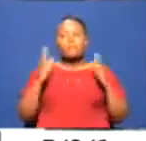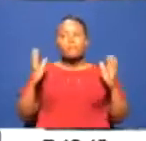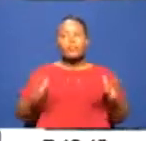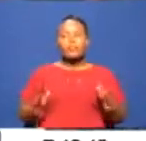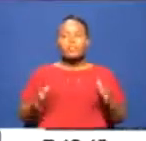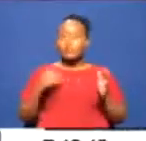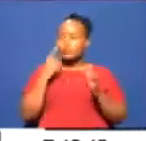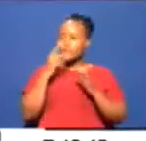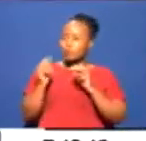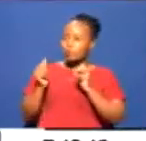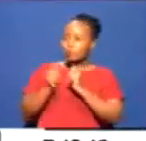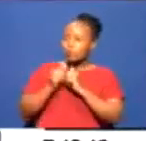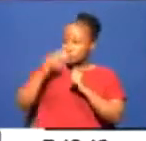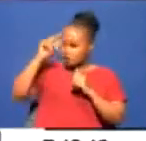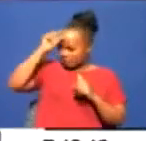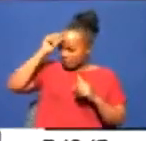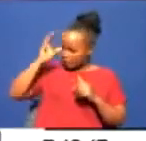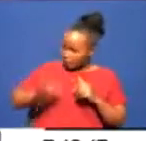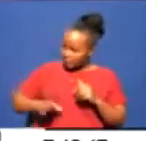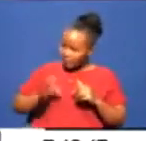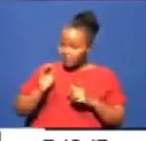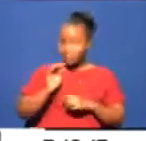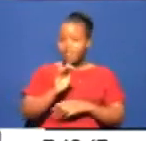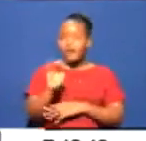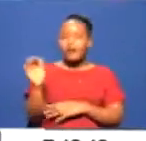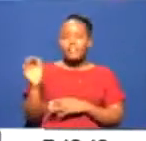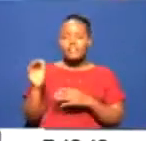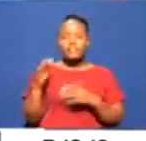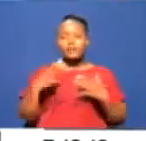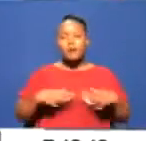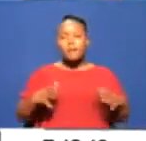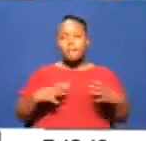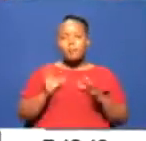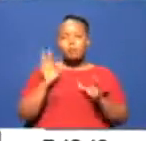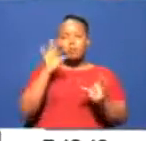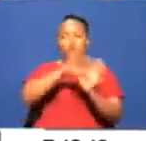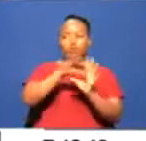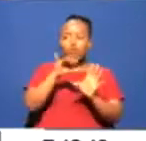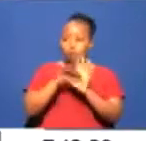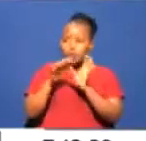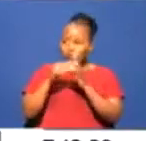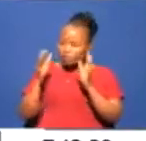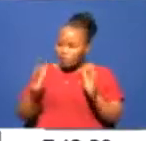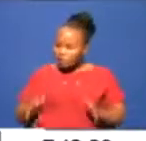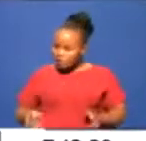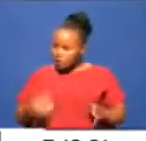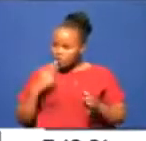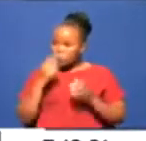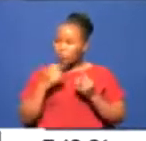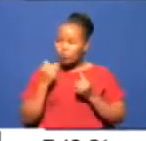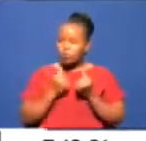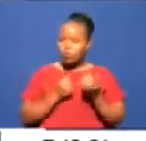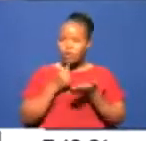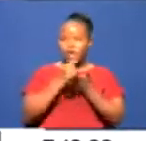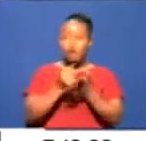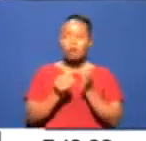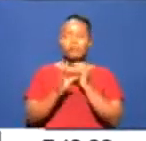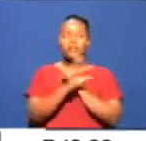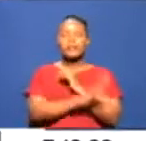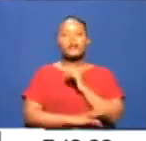huyo waliwahimiza wakazi wachague viongozi watakaowezesha kaunti hiyo kusonga mbele. Safari